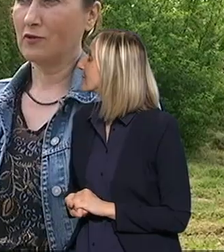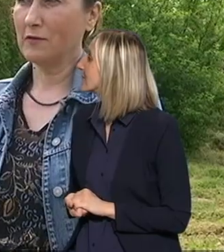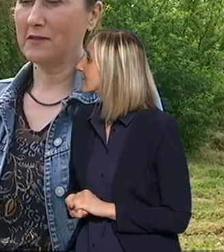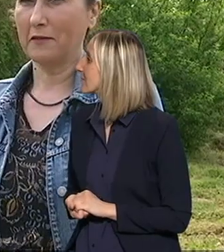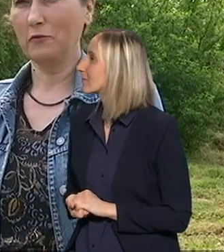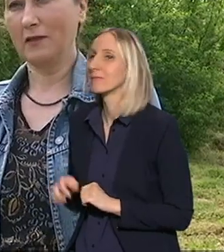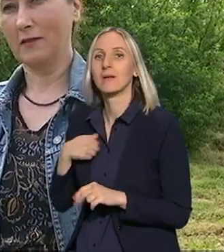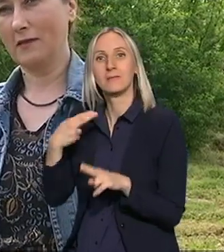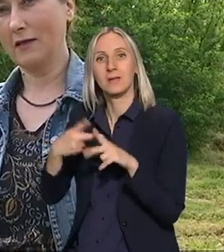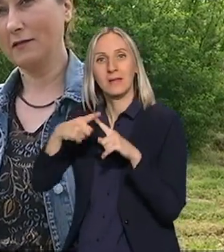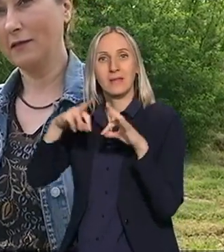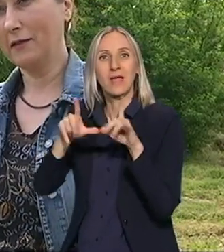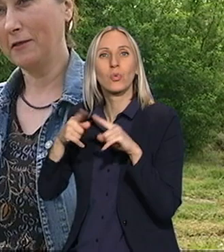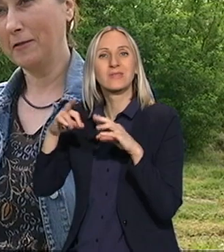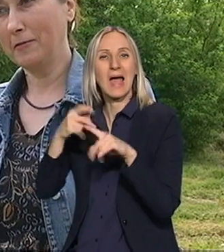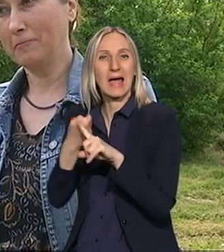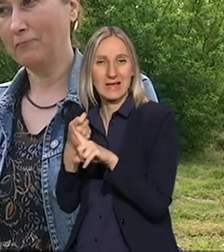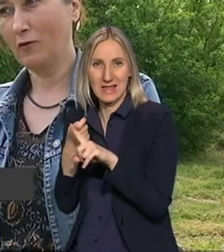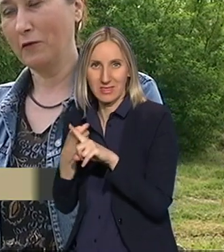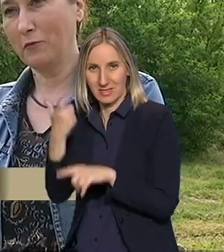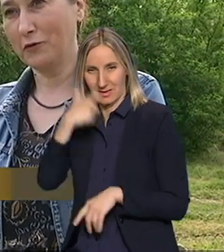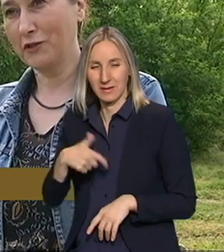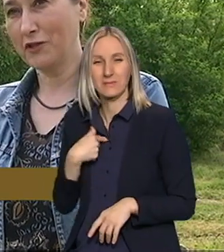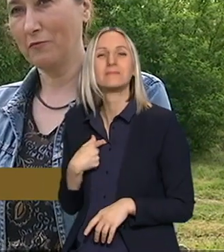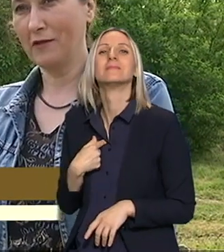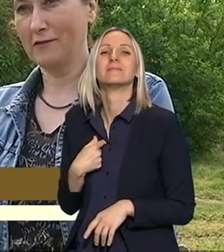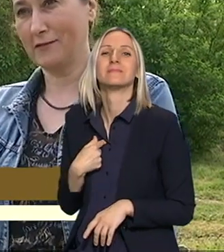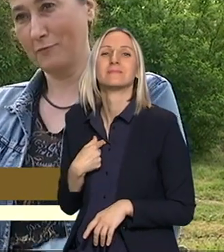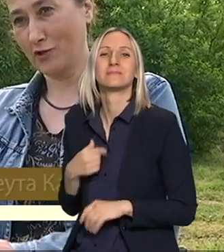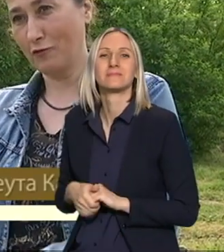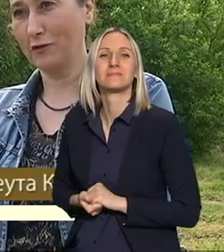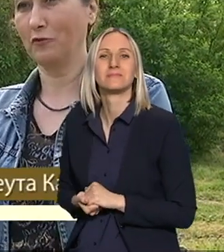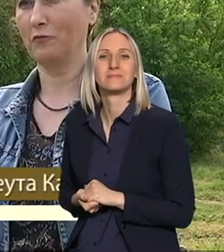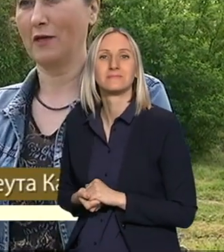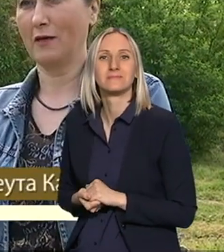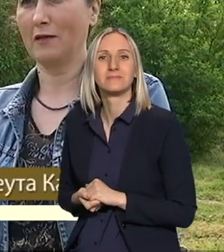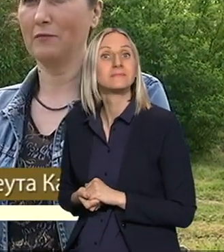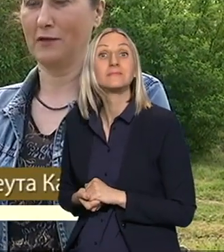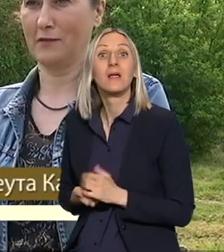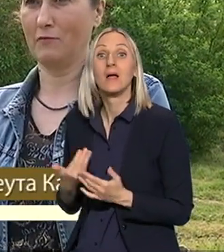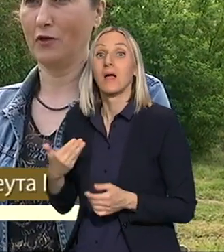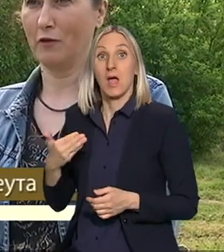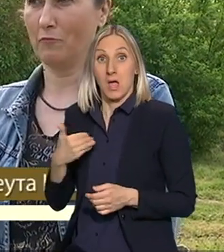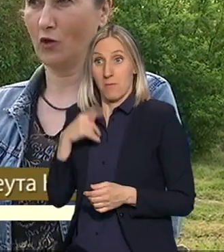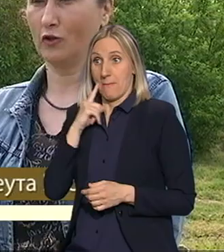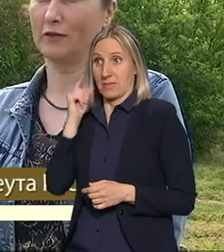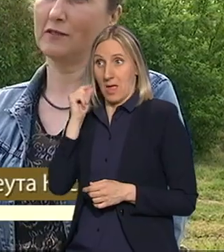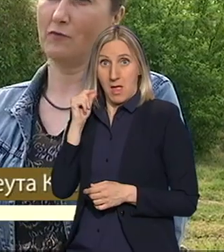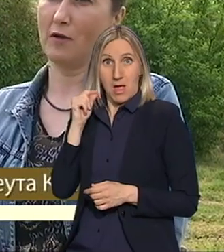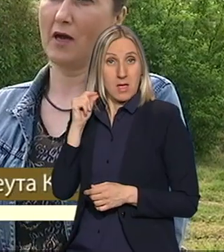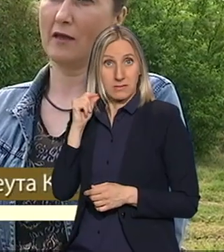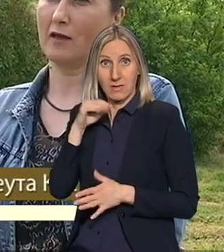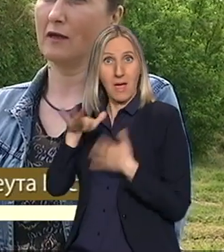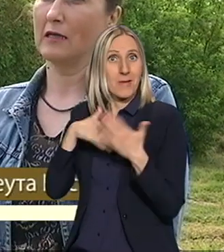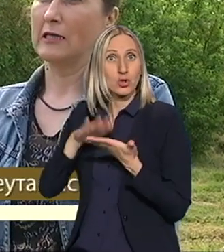Pa zovem se Teuta Kastrati i potičem iz mešovitog braka, mislim moj otac i